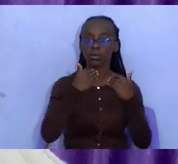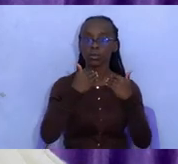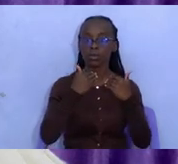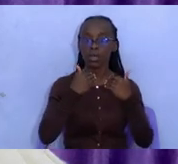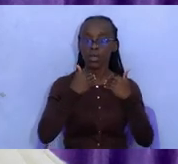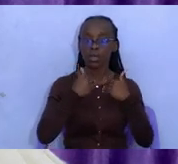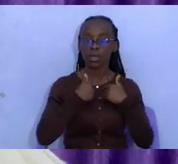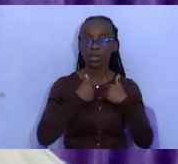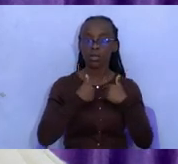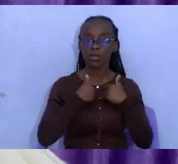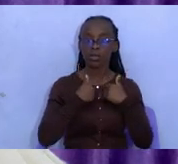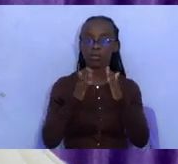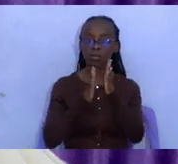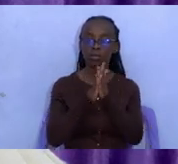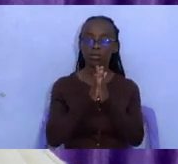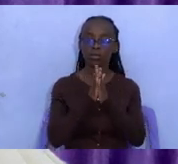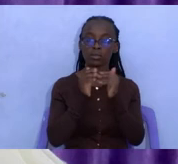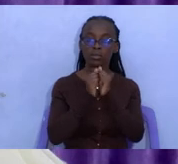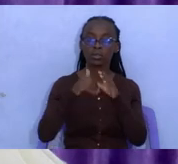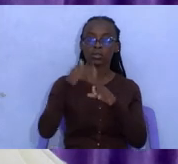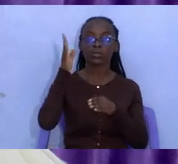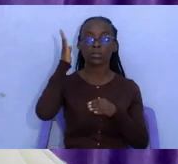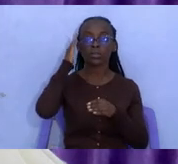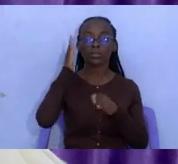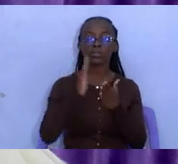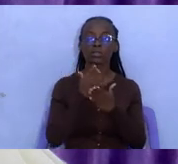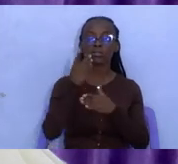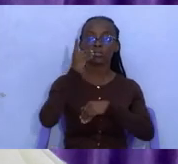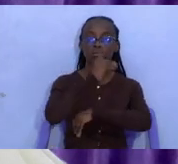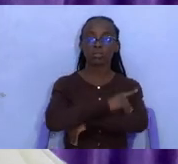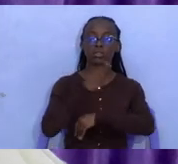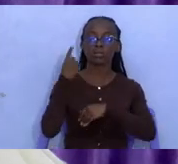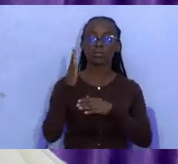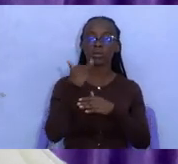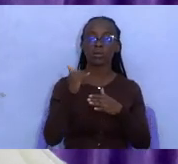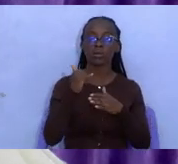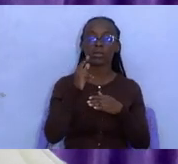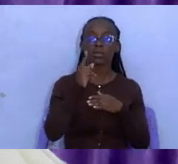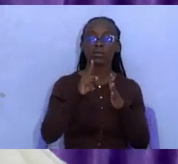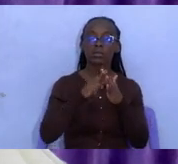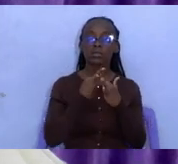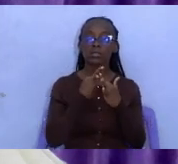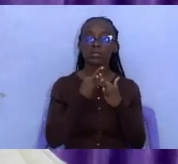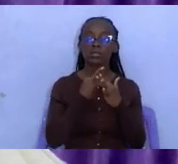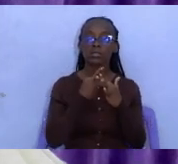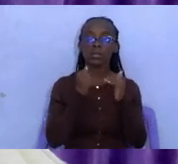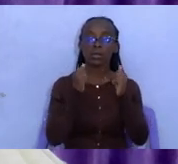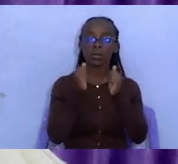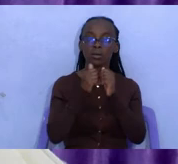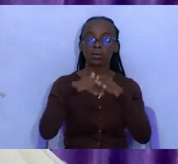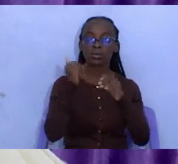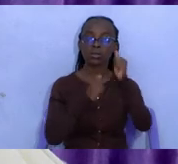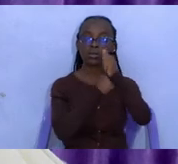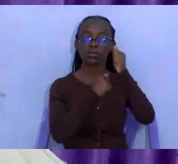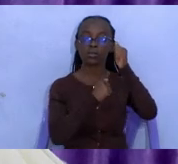knowledge. Passion without knowledge. Kuna masiku zimepita kwa sababu ulitangulia bila kuweka vitu za msingi. Nataka kuomba neema ya